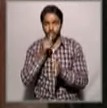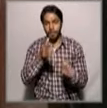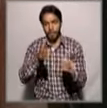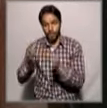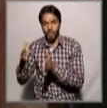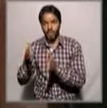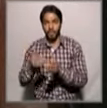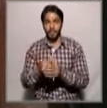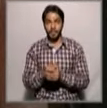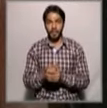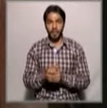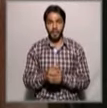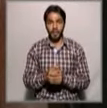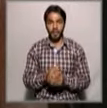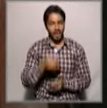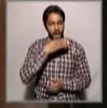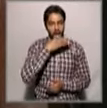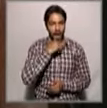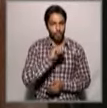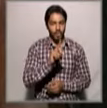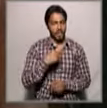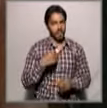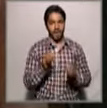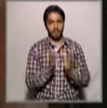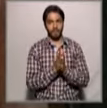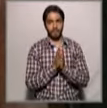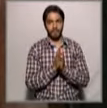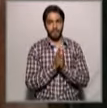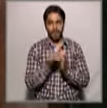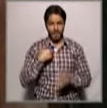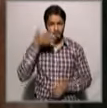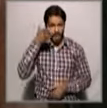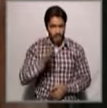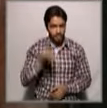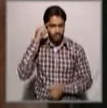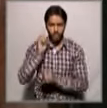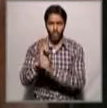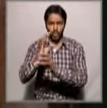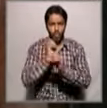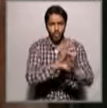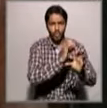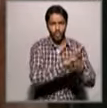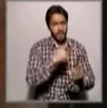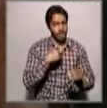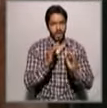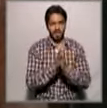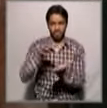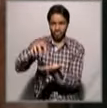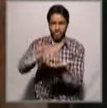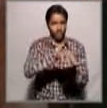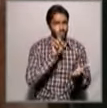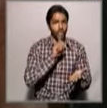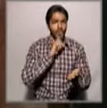كبير. فالأب قال أنا ما بحبش أقعد في شقق، بعد مماتي اللي عايز يعمل حاجة يعملها. المهم الأخ